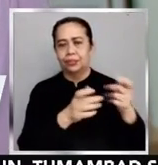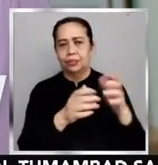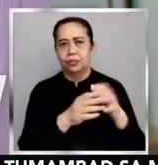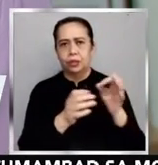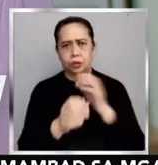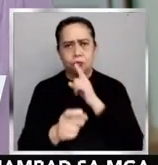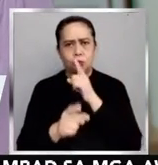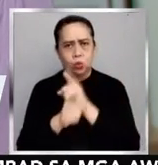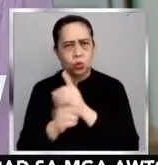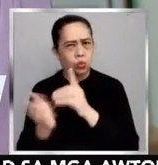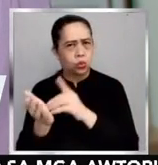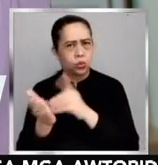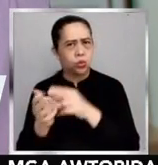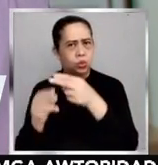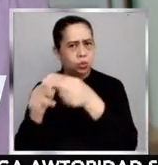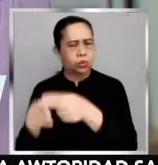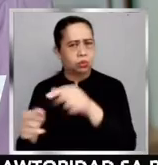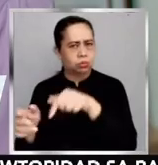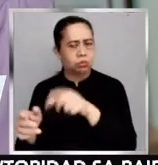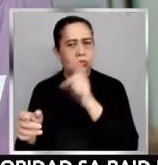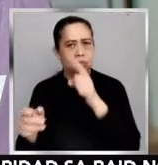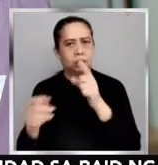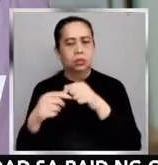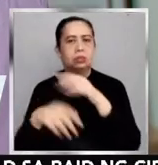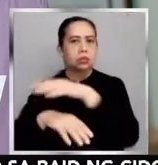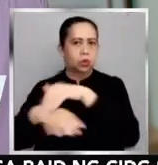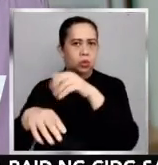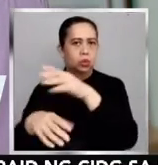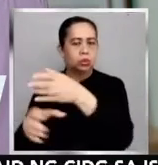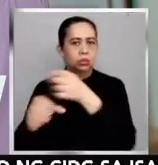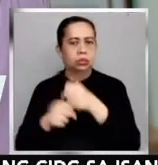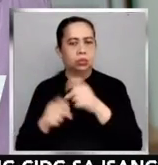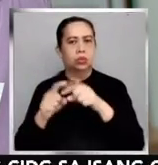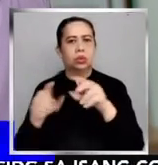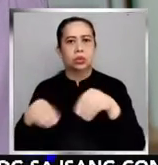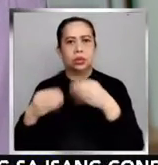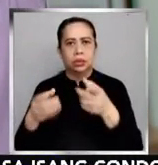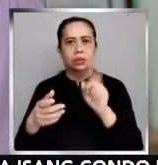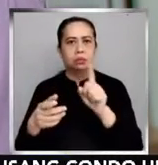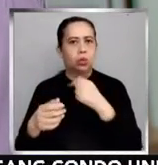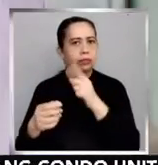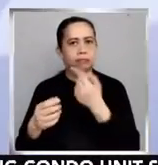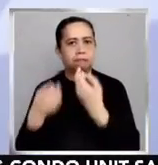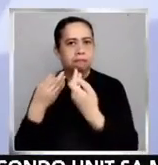at ipapasupina rin natin siya para makunan din siya ng kanyang panig.